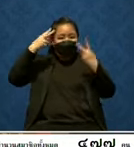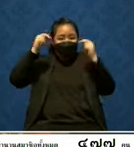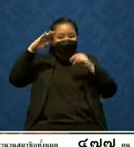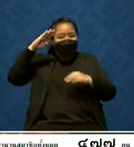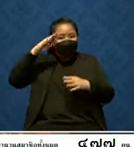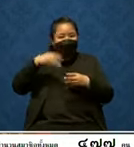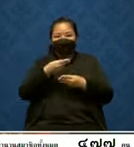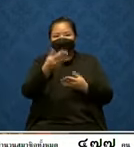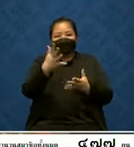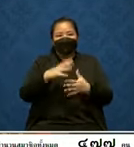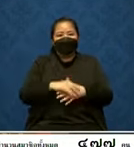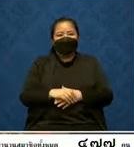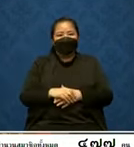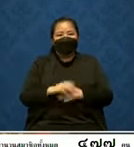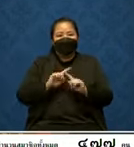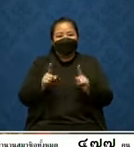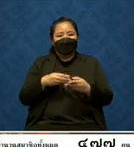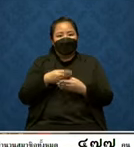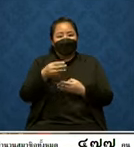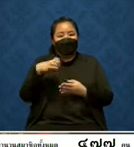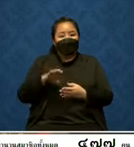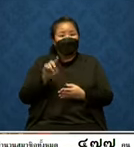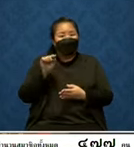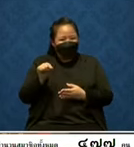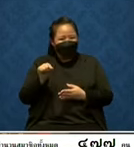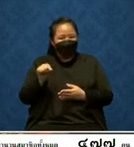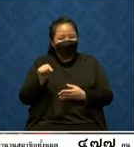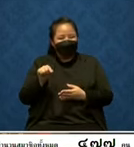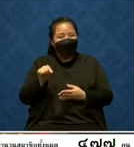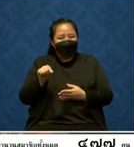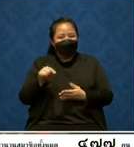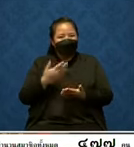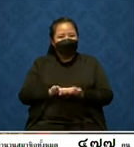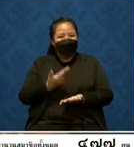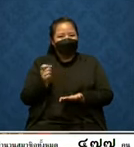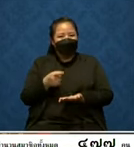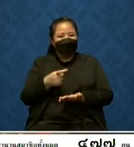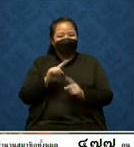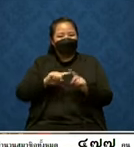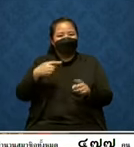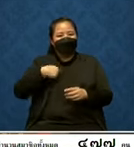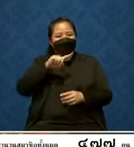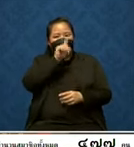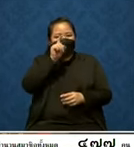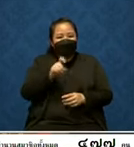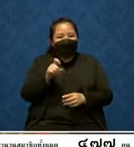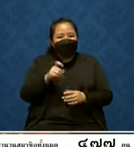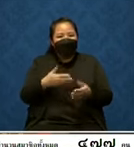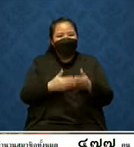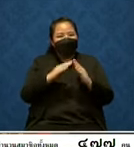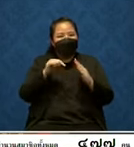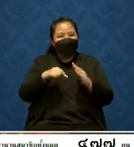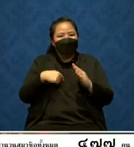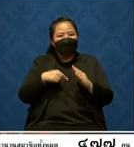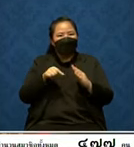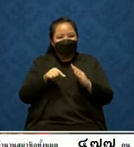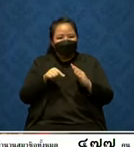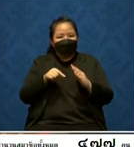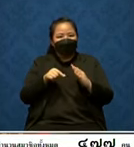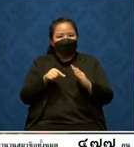วีซึ่งแพงกว่าทำให้เกิดข้อสงสัยนะครับว่าการจัดตั้งองค์การมหาชน